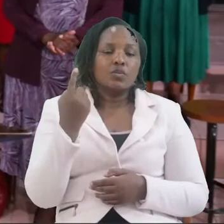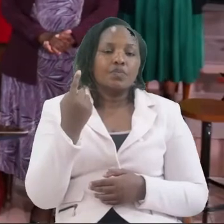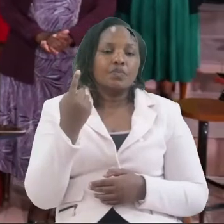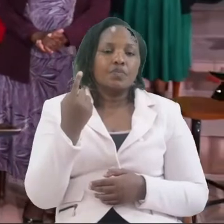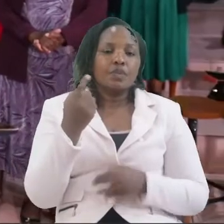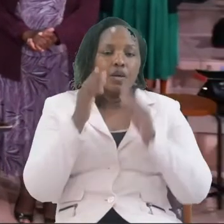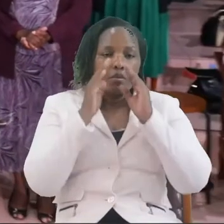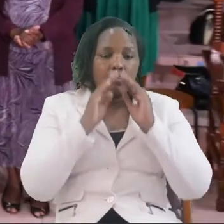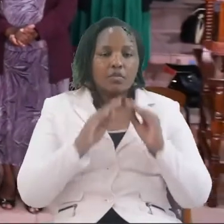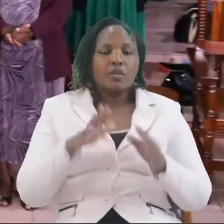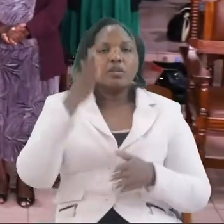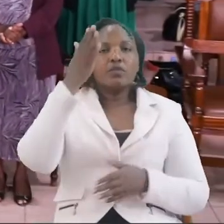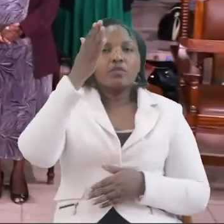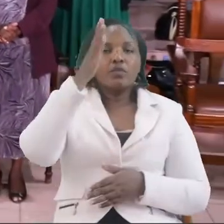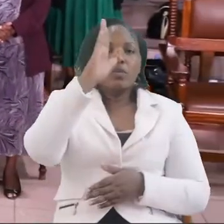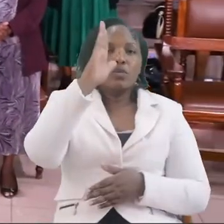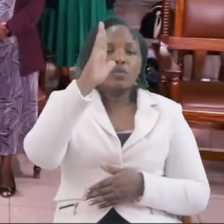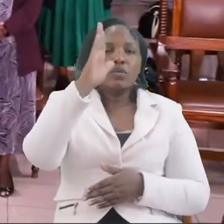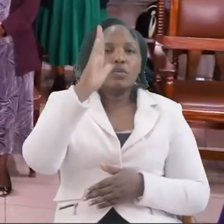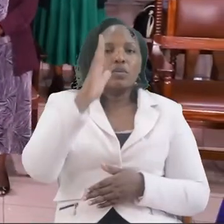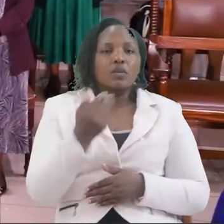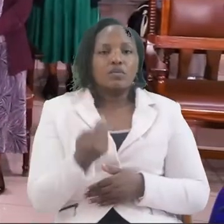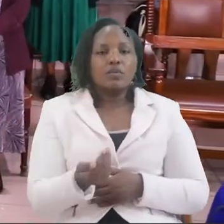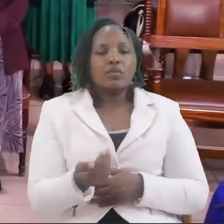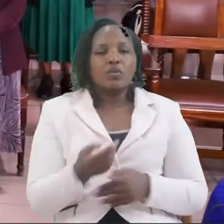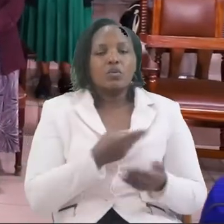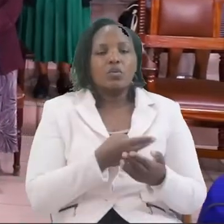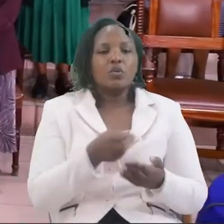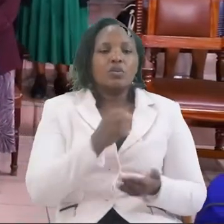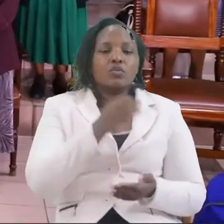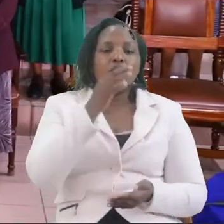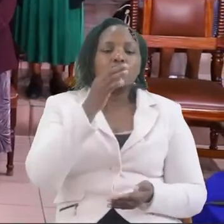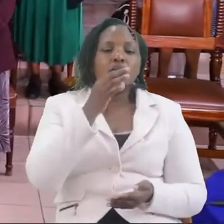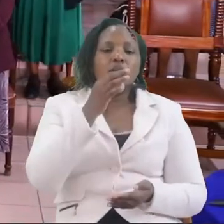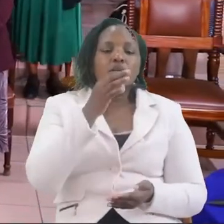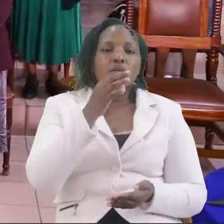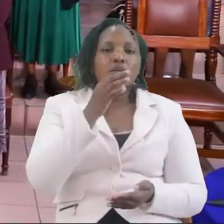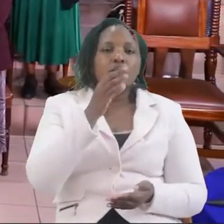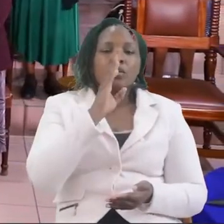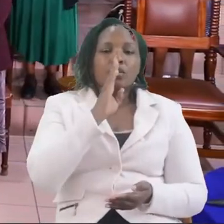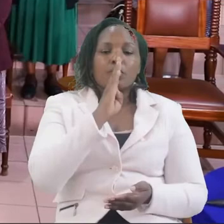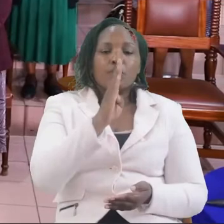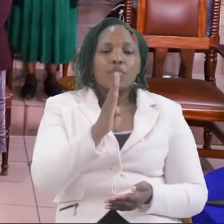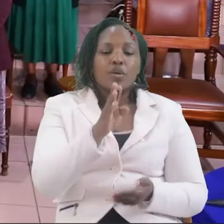Na baraka za Mwenyezi Mungu Baba, Mwana na Roho Mtakatifu